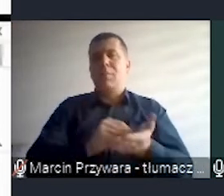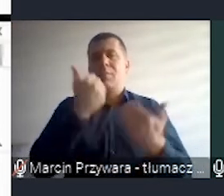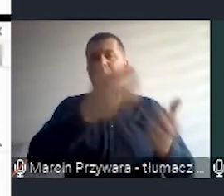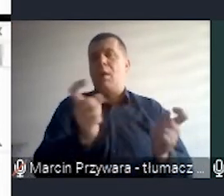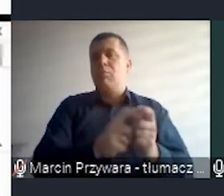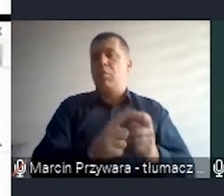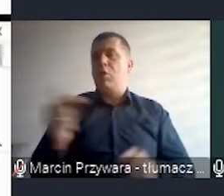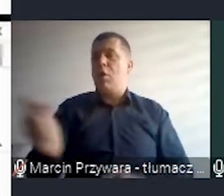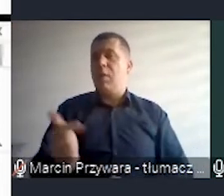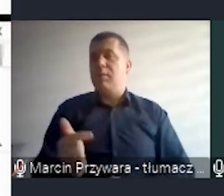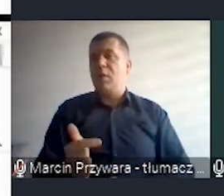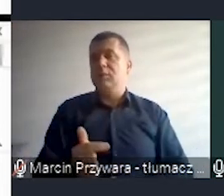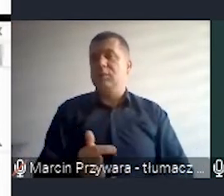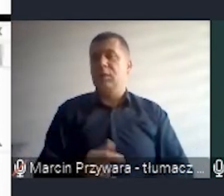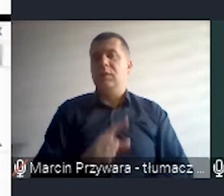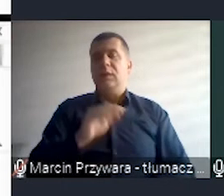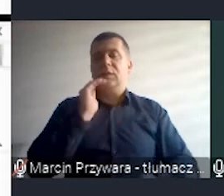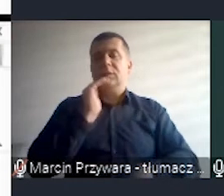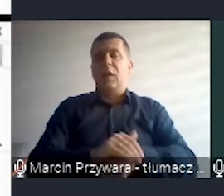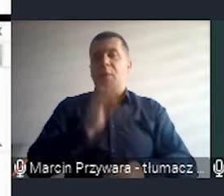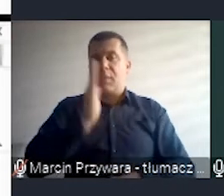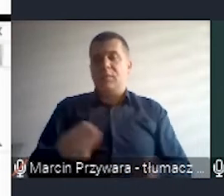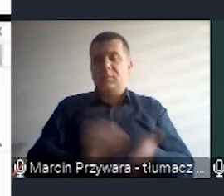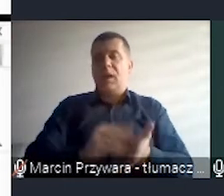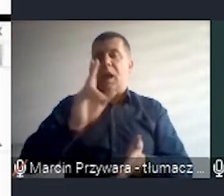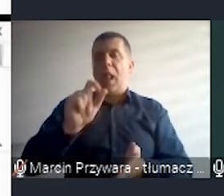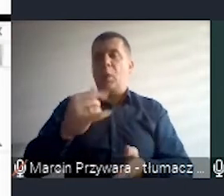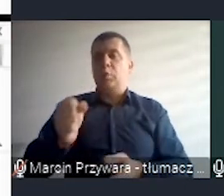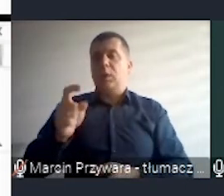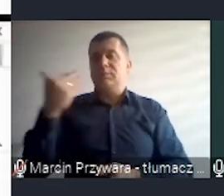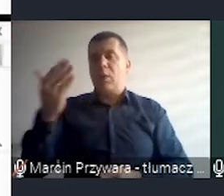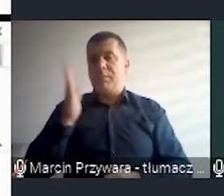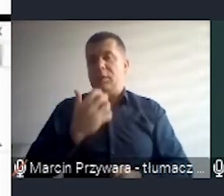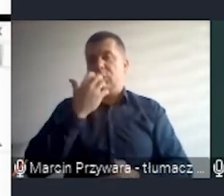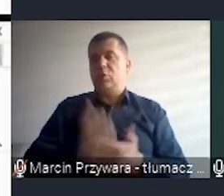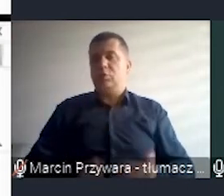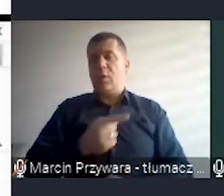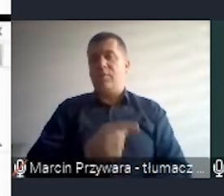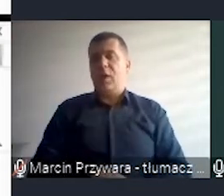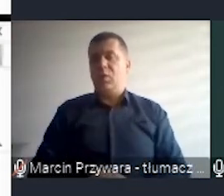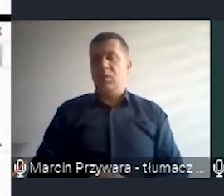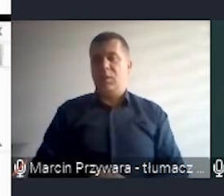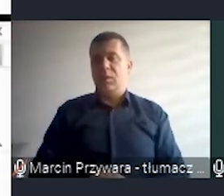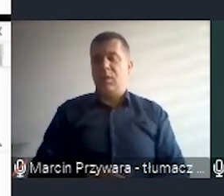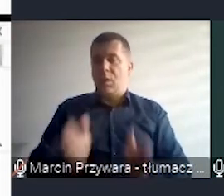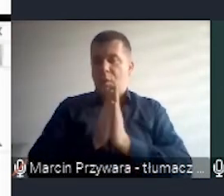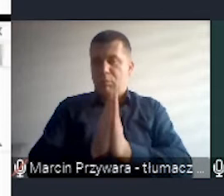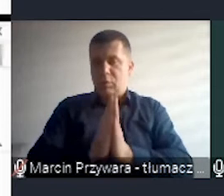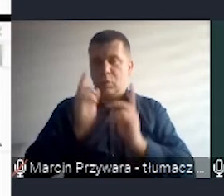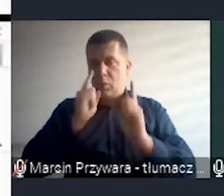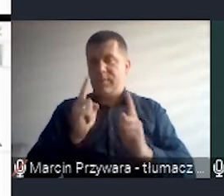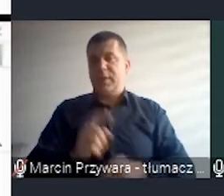punkty za to zobowiązanie, że w zamówieniach będzie klauzule społeczne stosował. Więc uważajcie proszę na takie